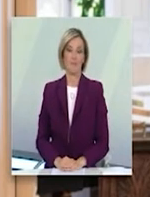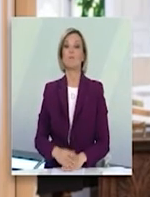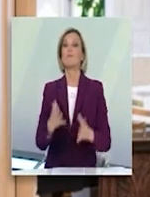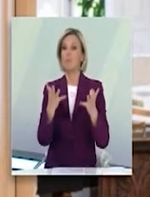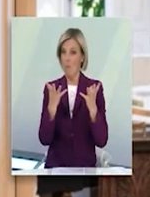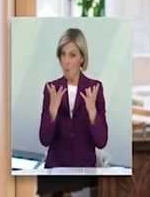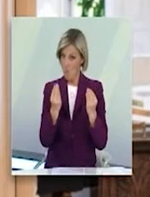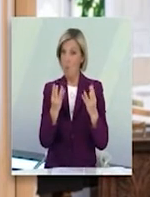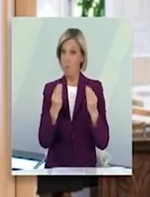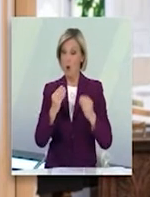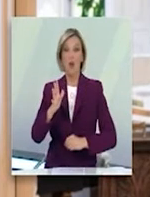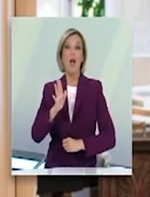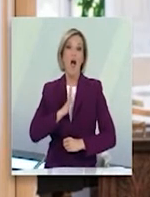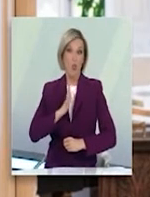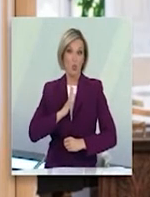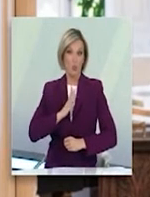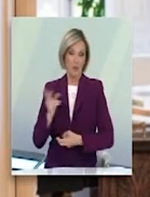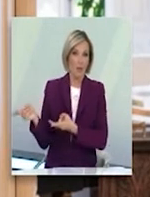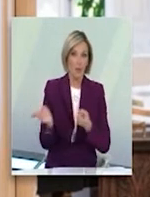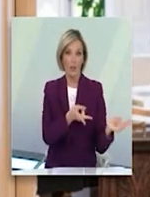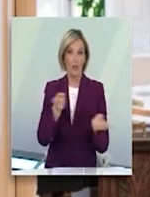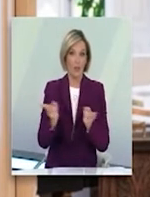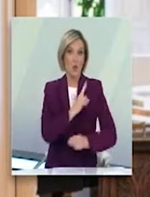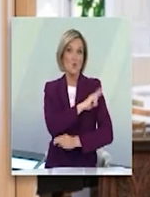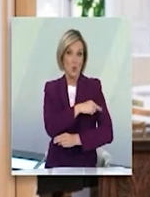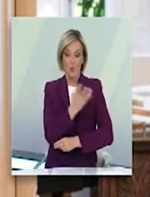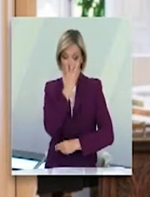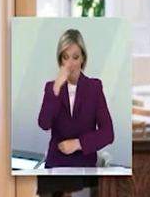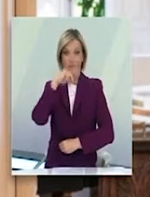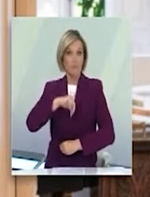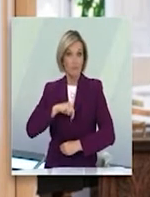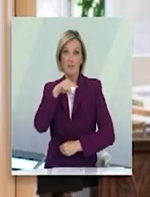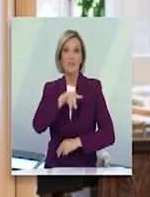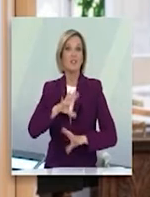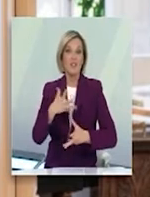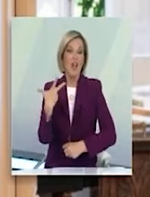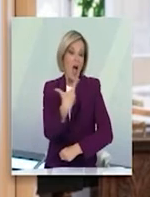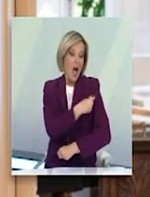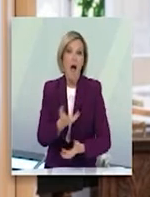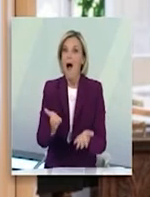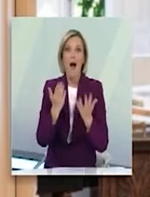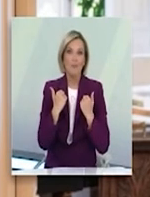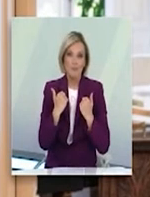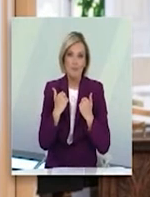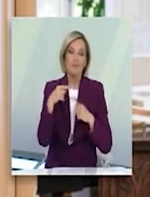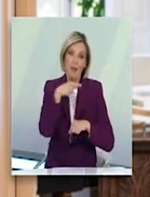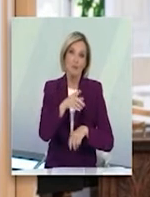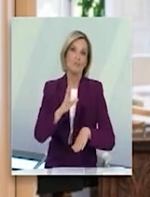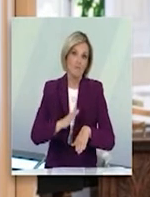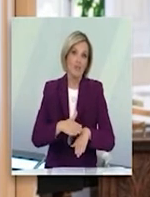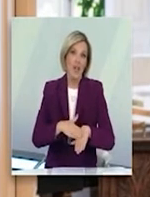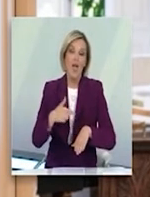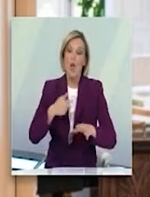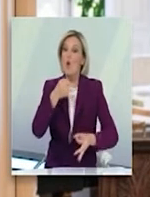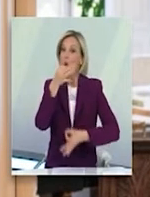συντριπτική πλειονότητα όσων διασωληνώνονται είναι πλέον ανεμβολία στις συμπολίτες μας. Έχω πει